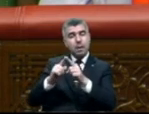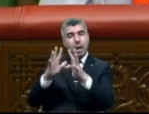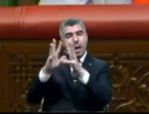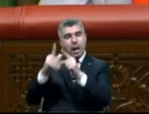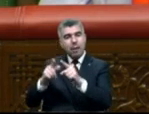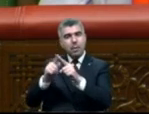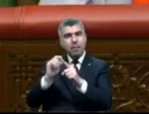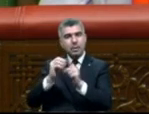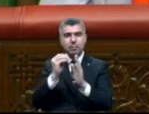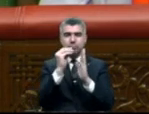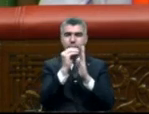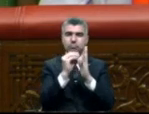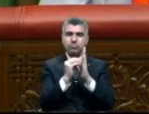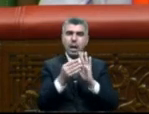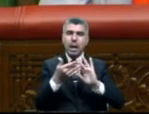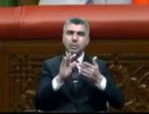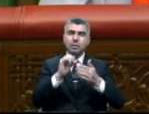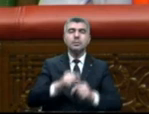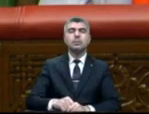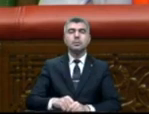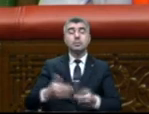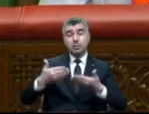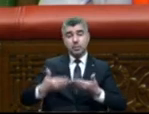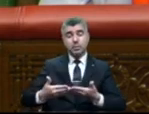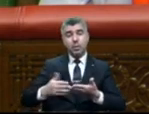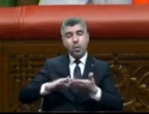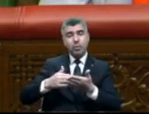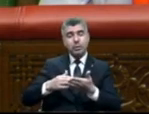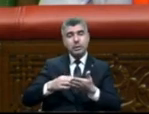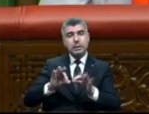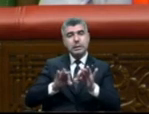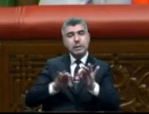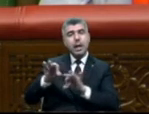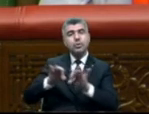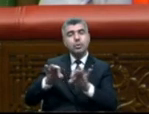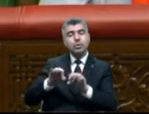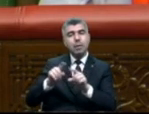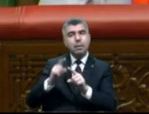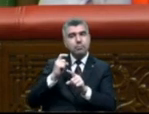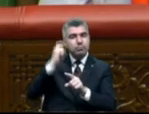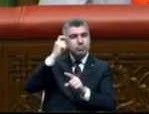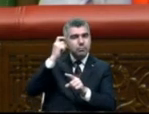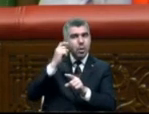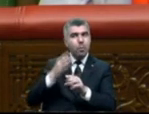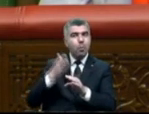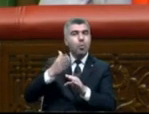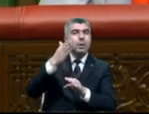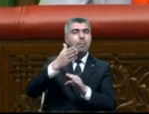كل المساطير الإدارية، ويتم العمل حالا على تنفيذ استراتيجية ترتكز على التوقع والتخطيط